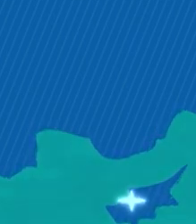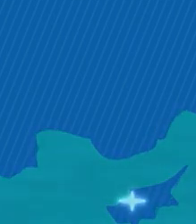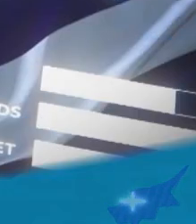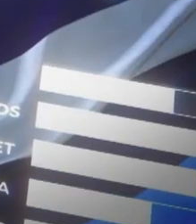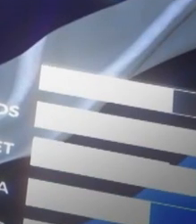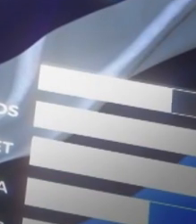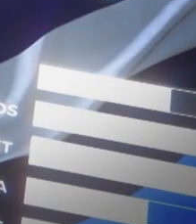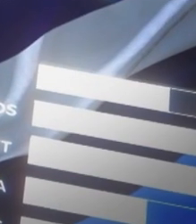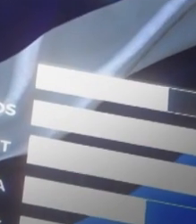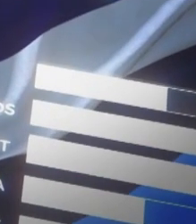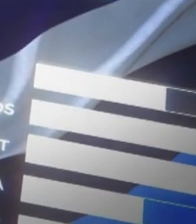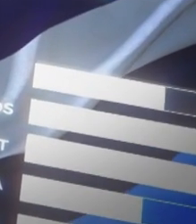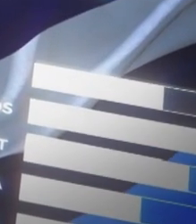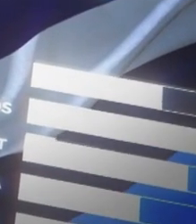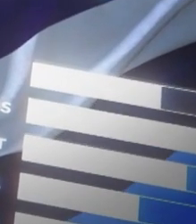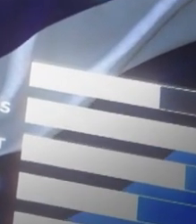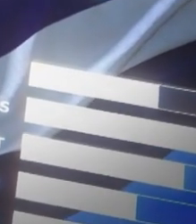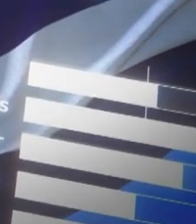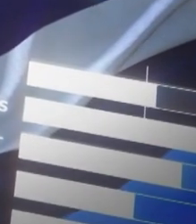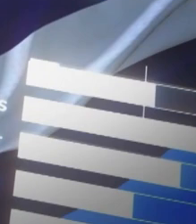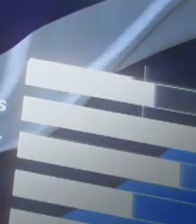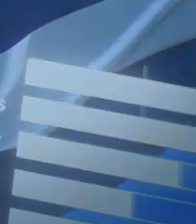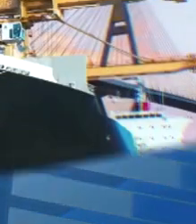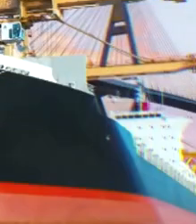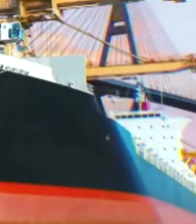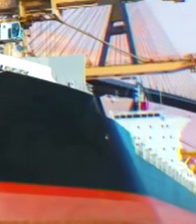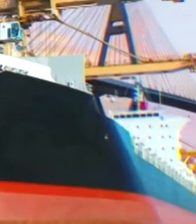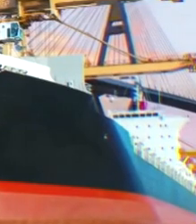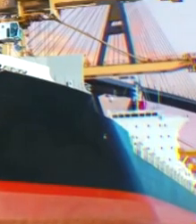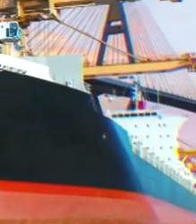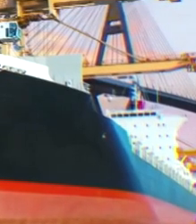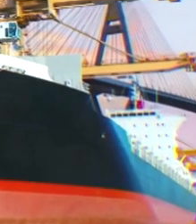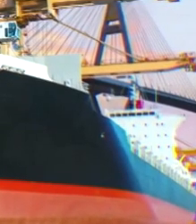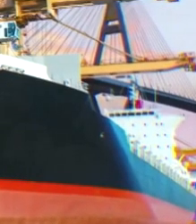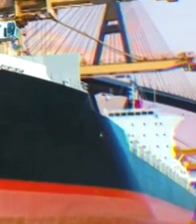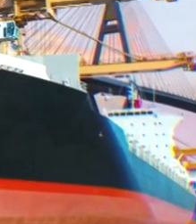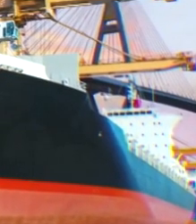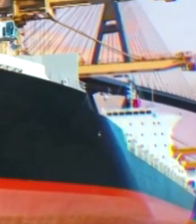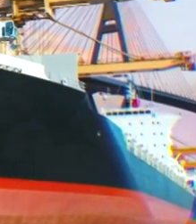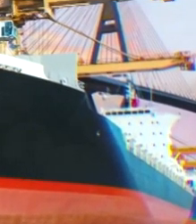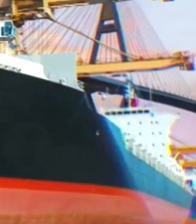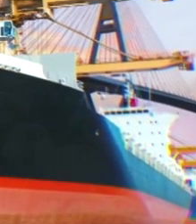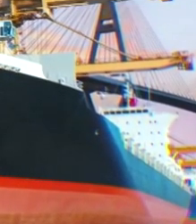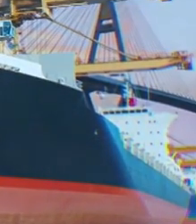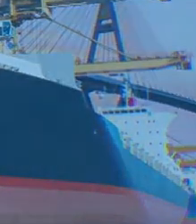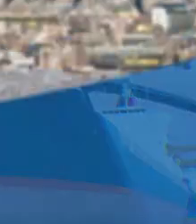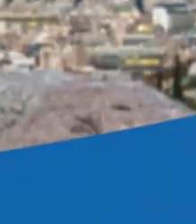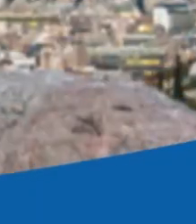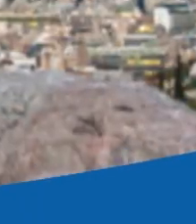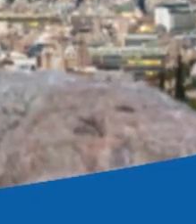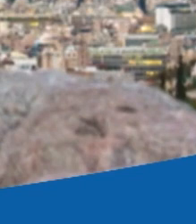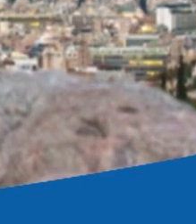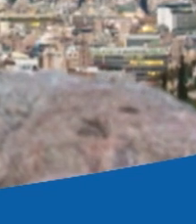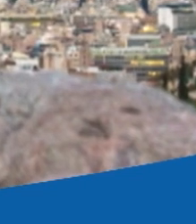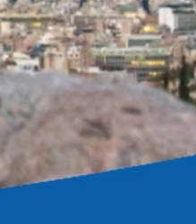περιοχή, συνεισφέρουμε στην ενίσχυση του ΑΕΠ και διασφαλίζουμε την εφοδιαστική αλυσίδα της χώρας. Αλλά όσο πετυχημένη